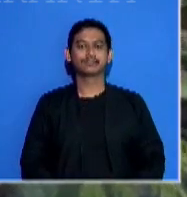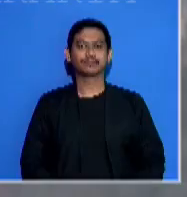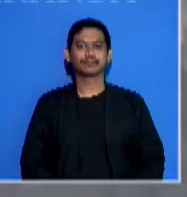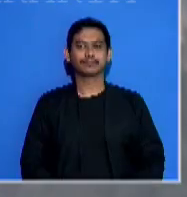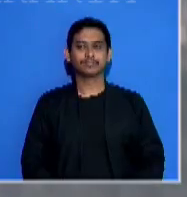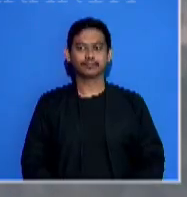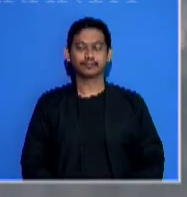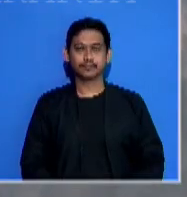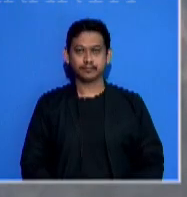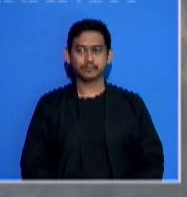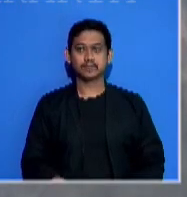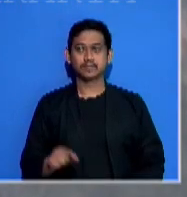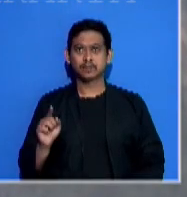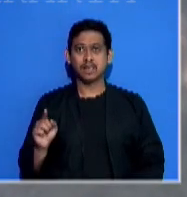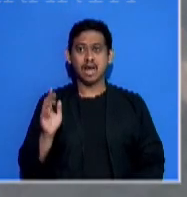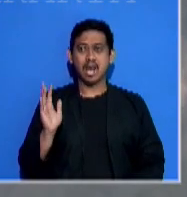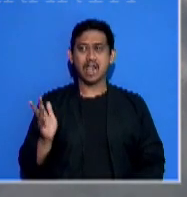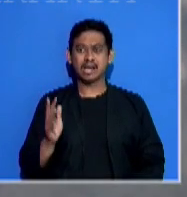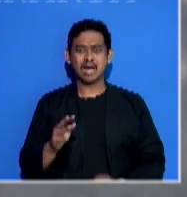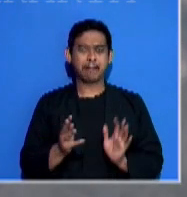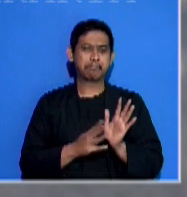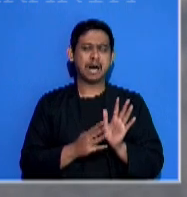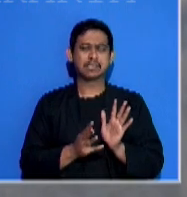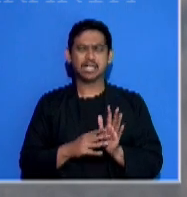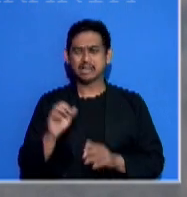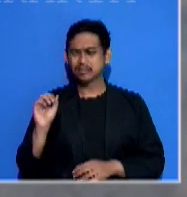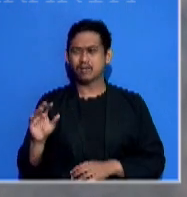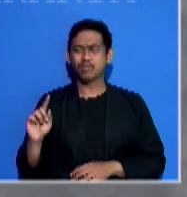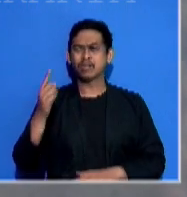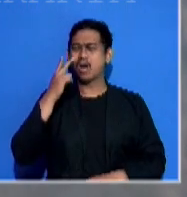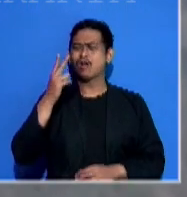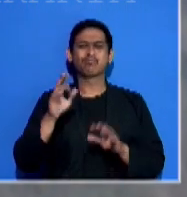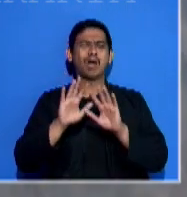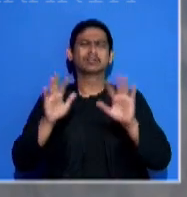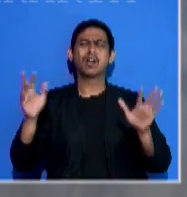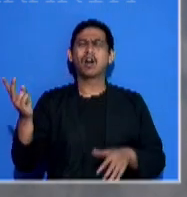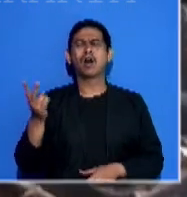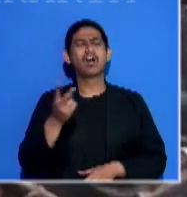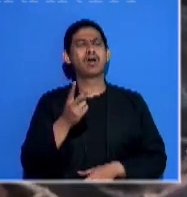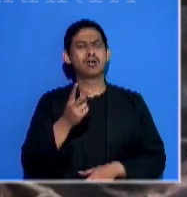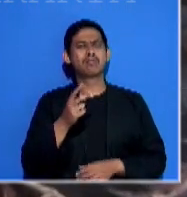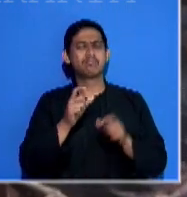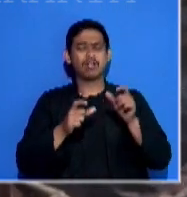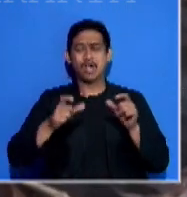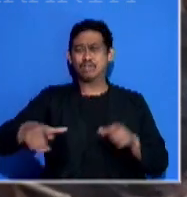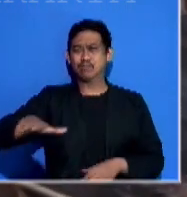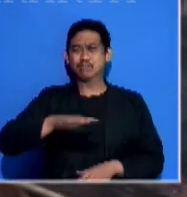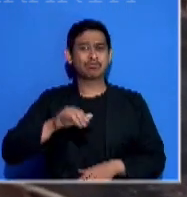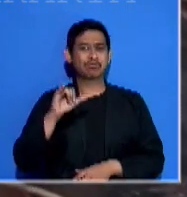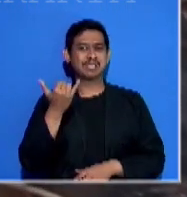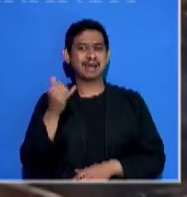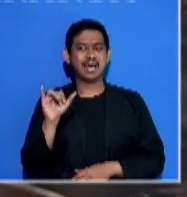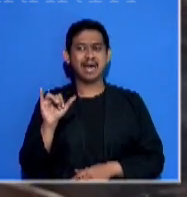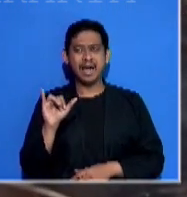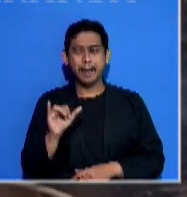Kados ingkang kawuningan bilih perkawis sampah dados setunggaling kawigatosan ngakadah mliginipun ing laladan Ngayogyakarta. Maneka werni